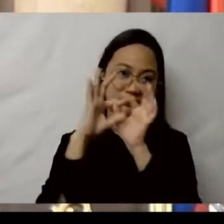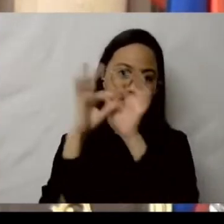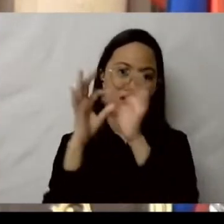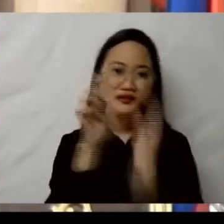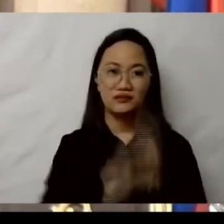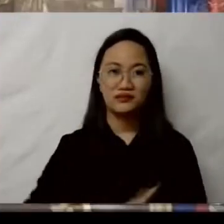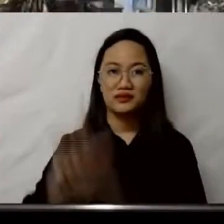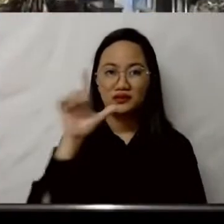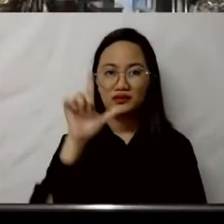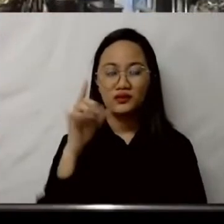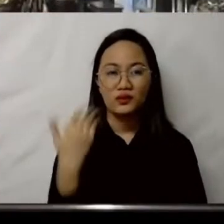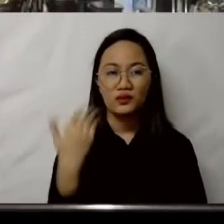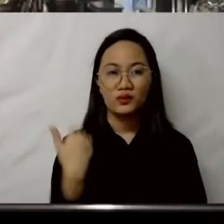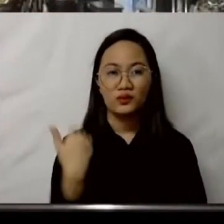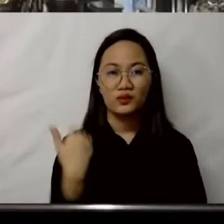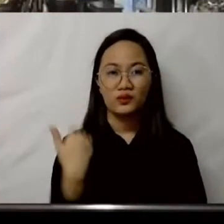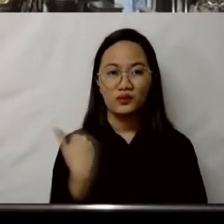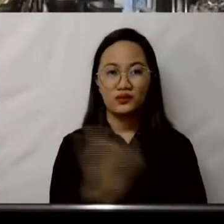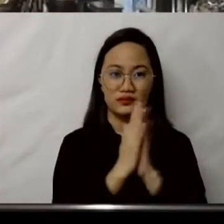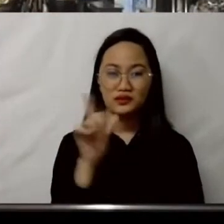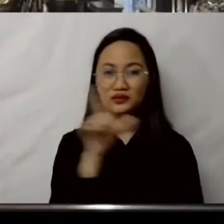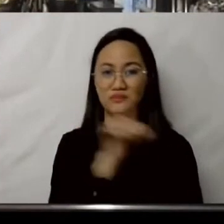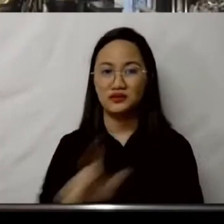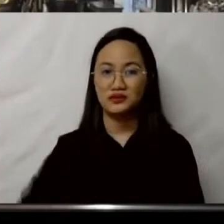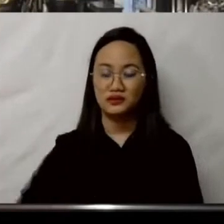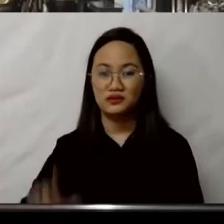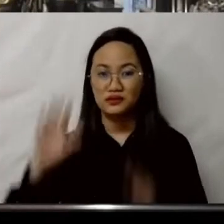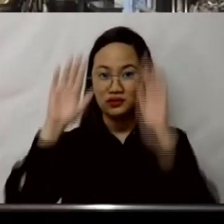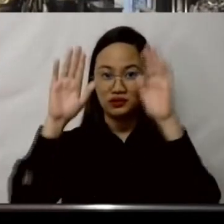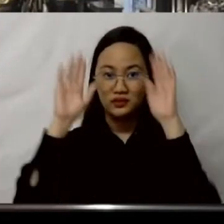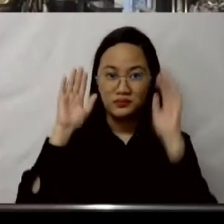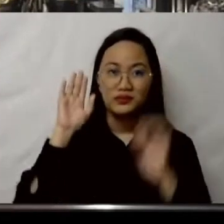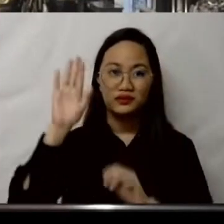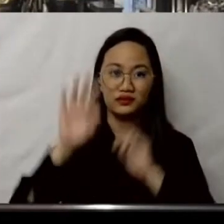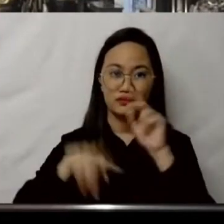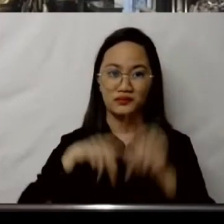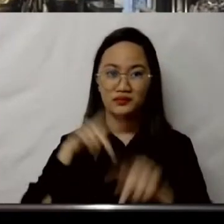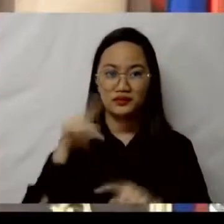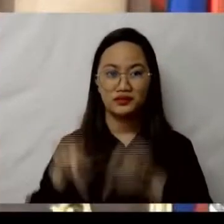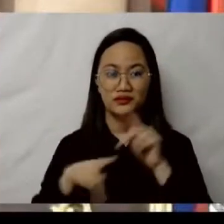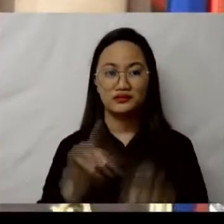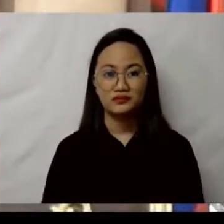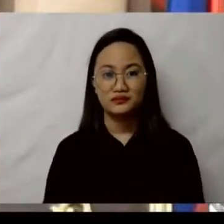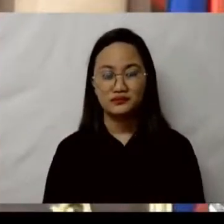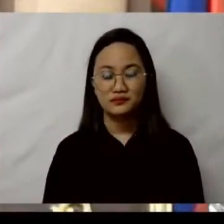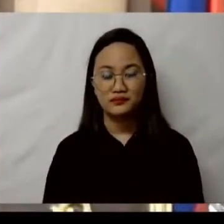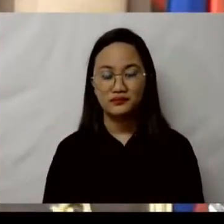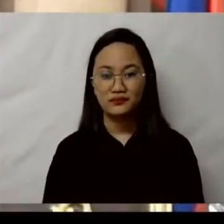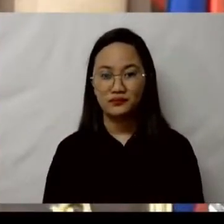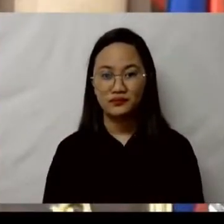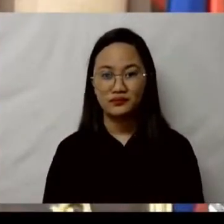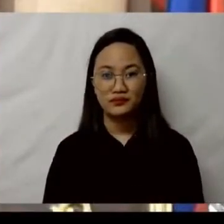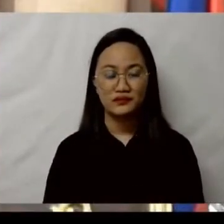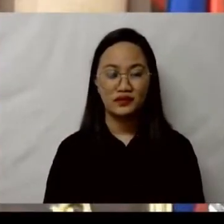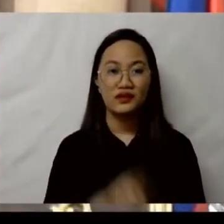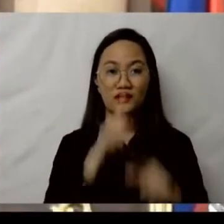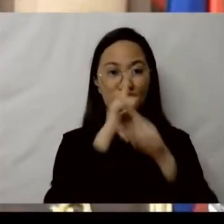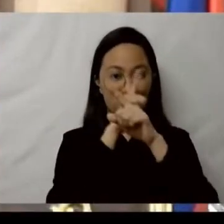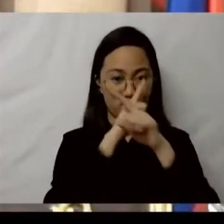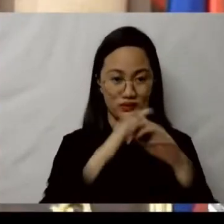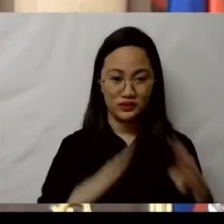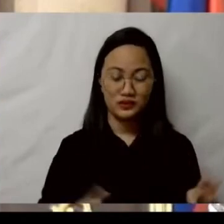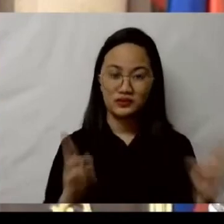Manalangin tayo. Panginoon, dinggin mo ang iyong bayan. Sa ilang sandali ng katahimikan, itaas